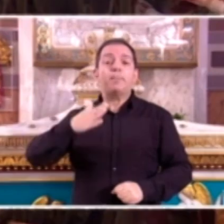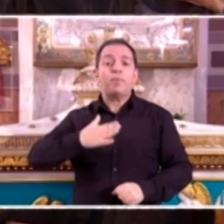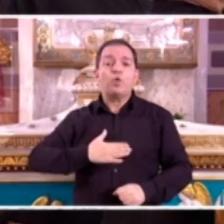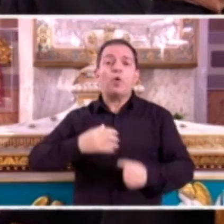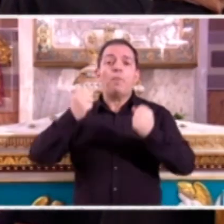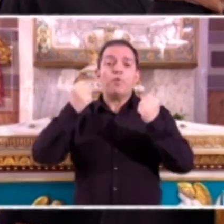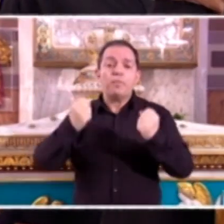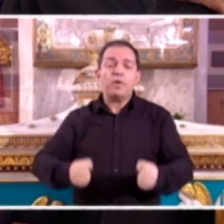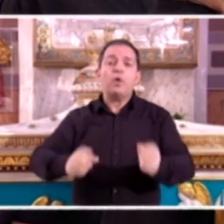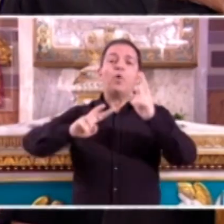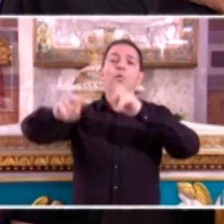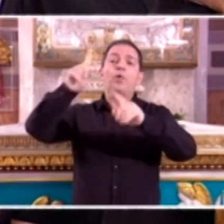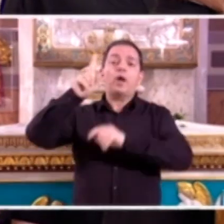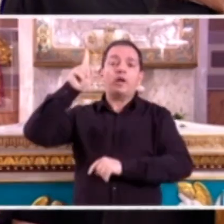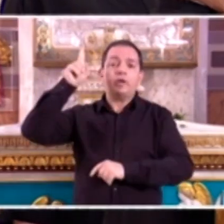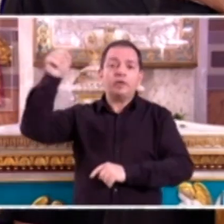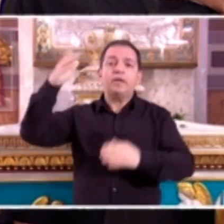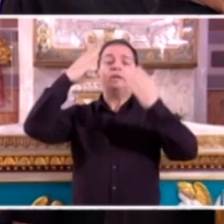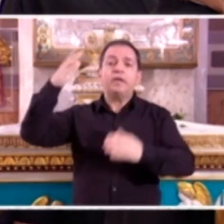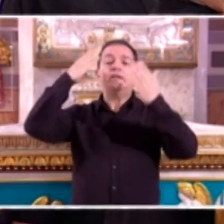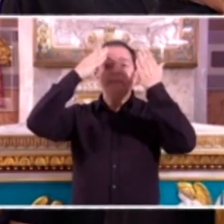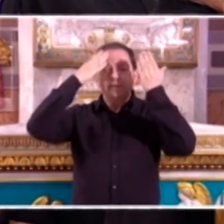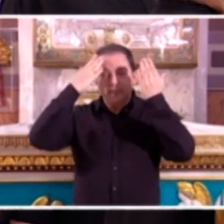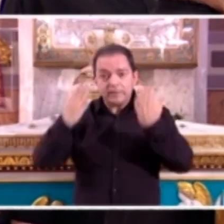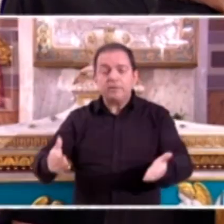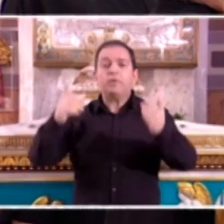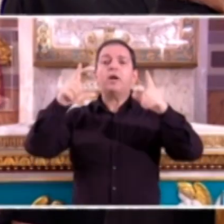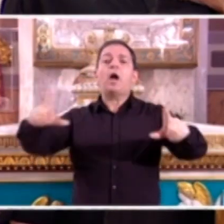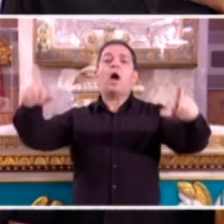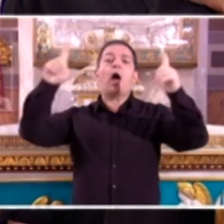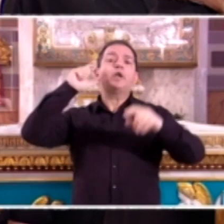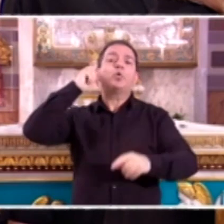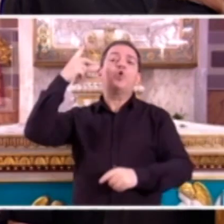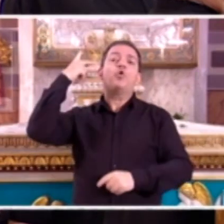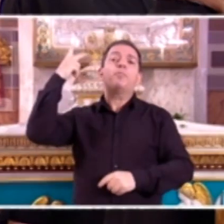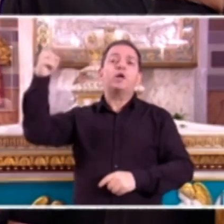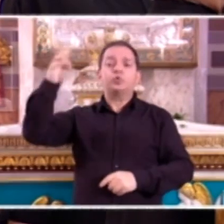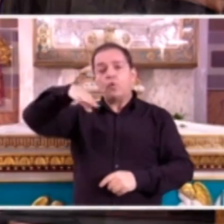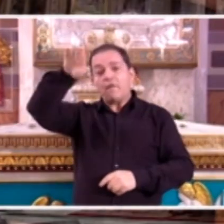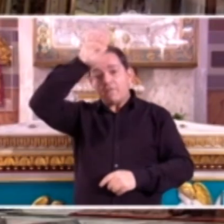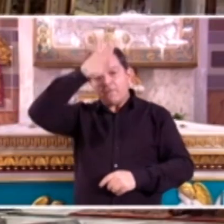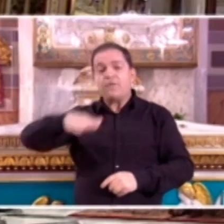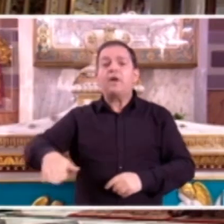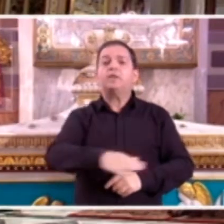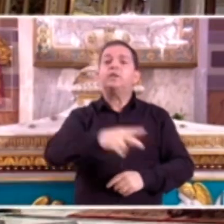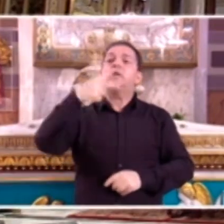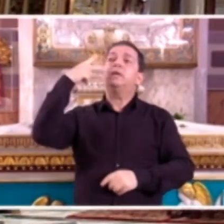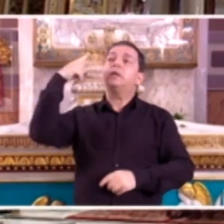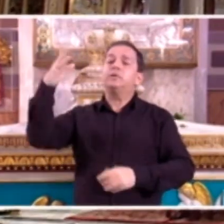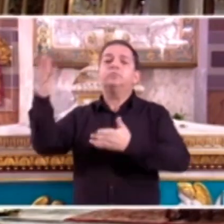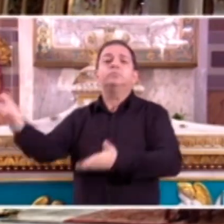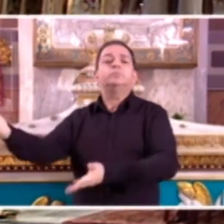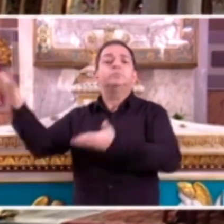Πατέρ ημών που εν της ουρανής αγιαστήτω το όνομά σου, ελθέτω